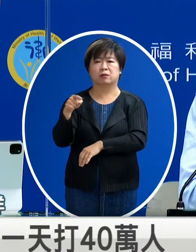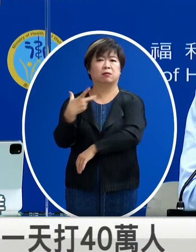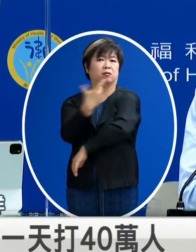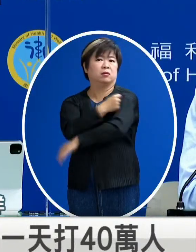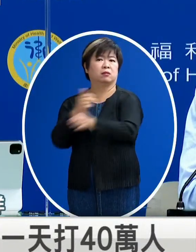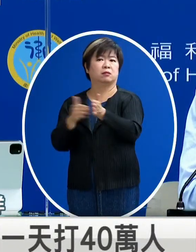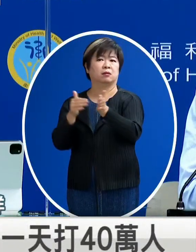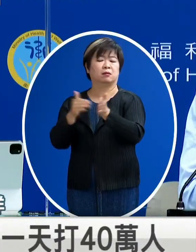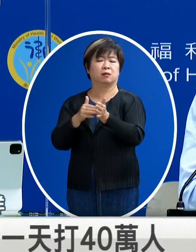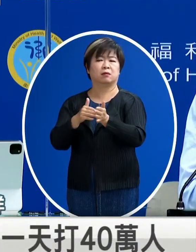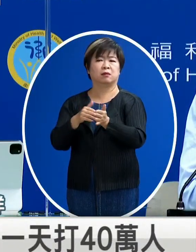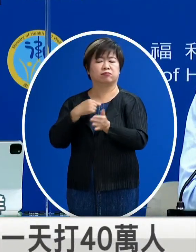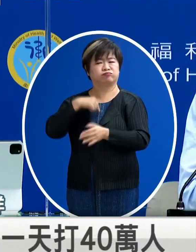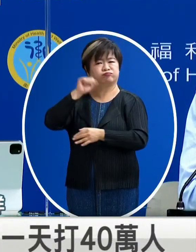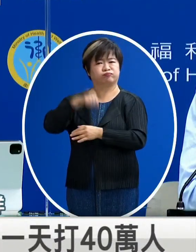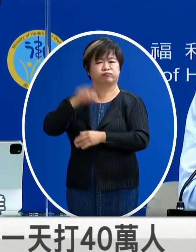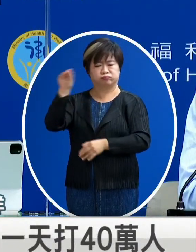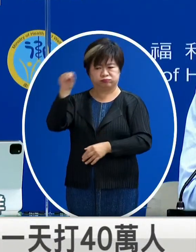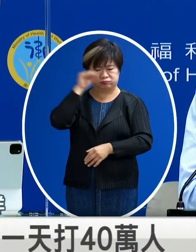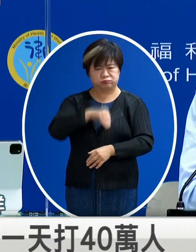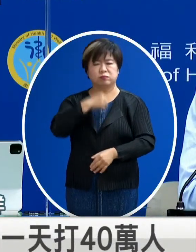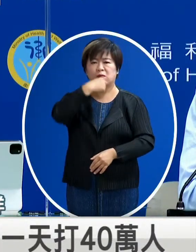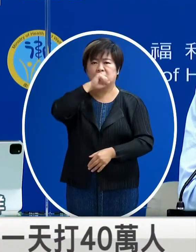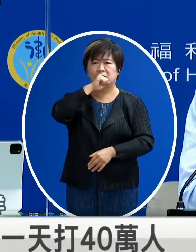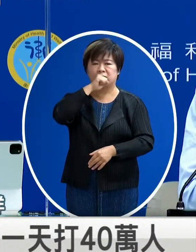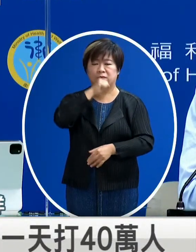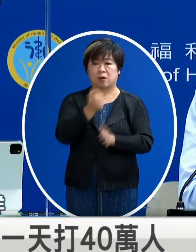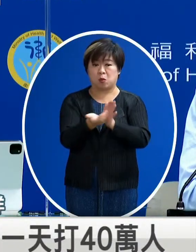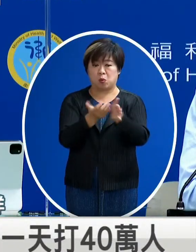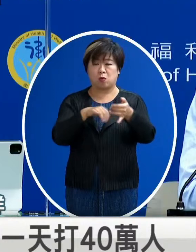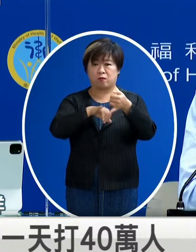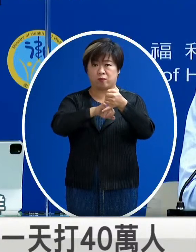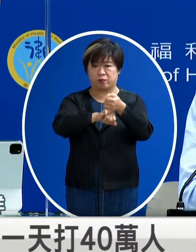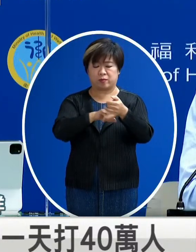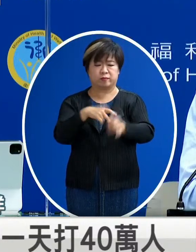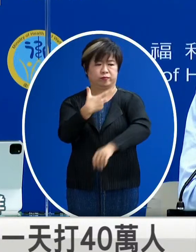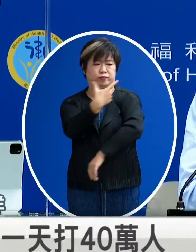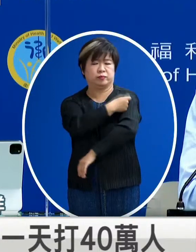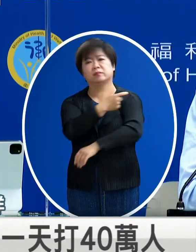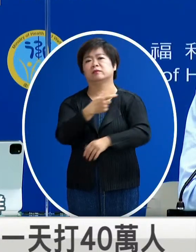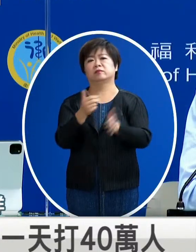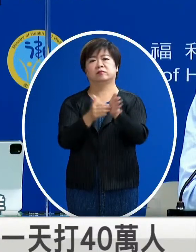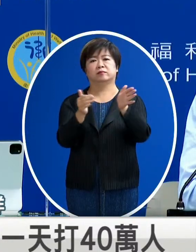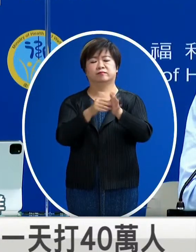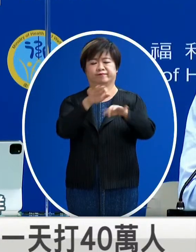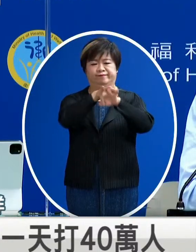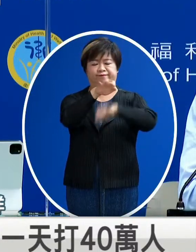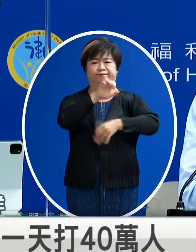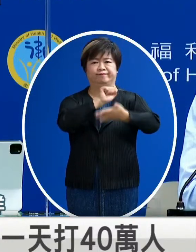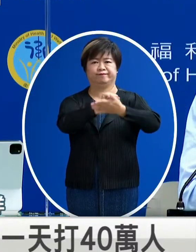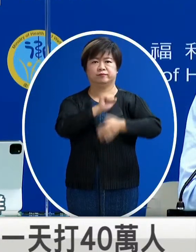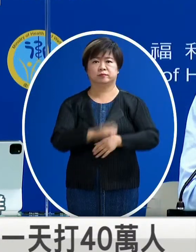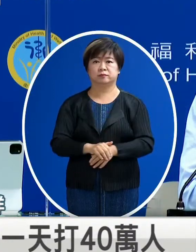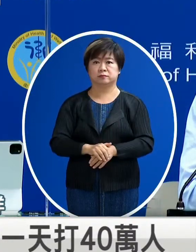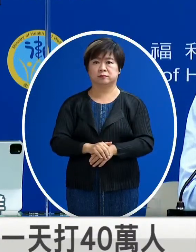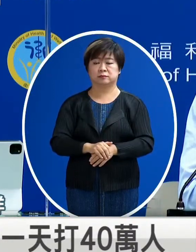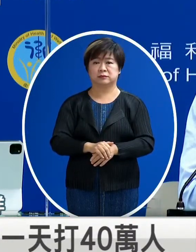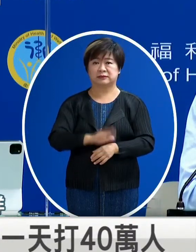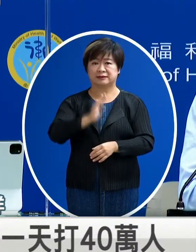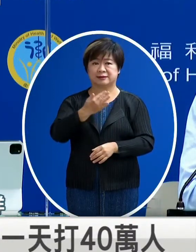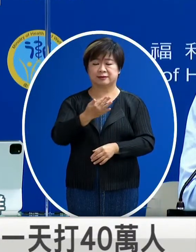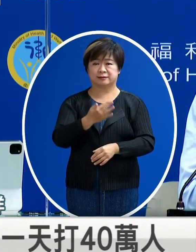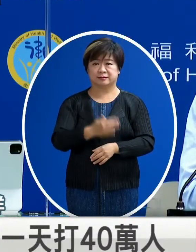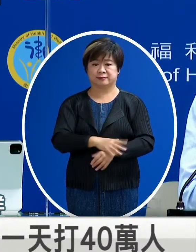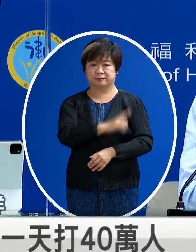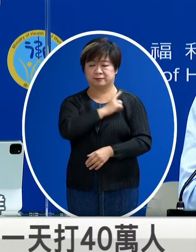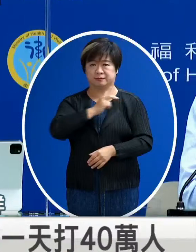它登录到我们的预防接种系统，但是没有办法再记录到我们的这个